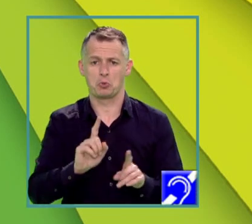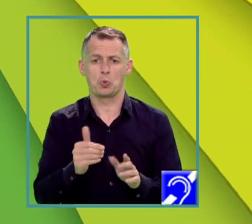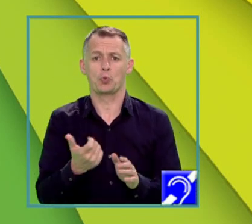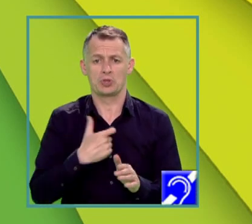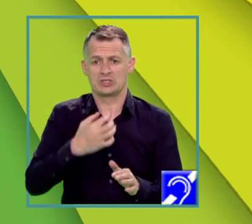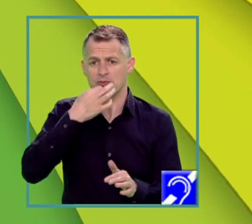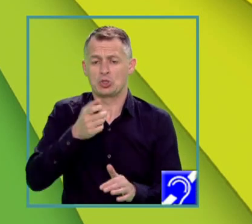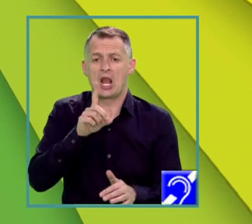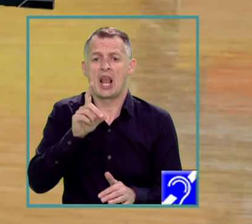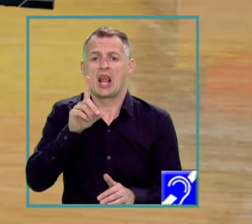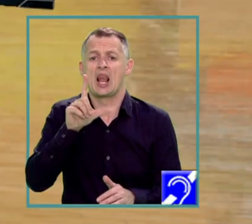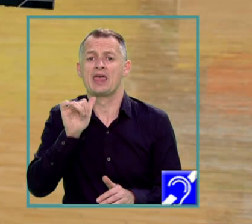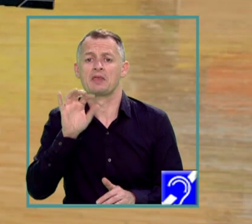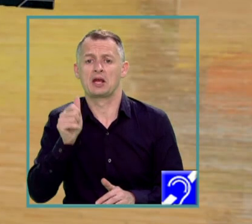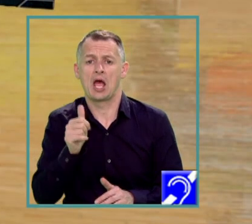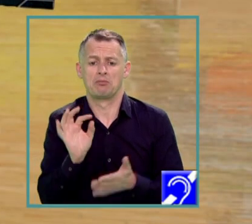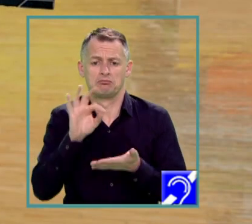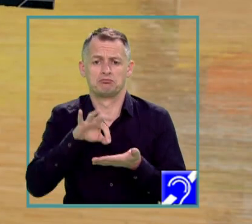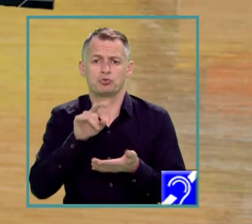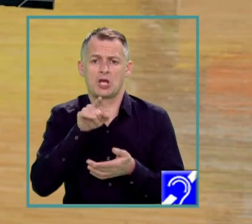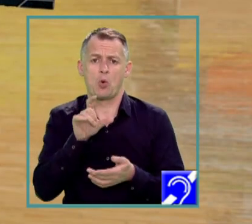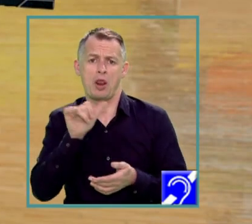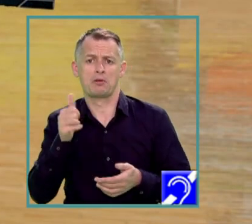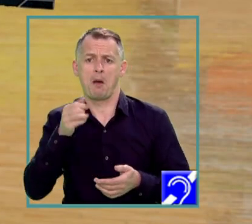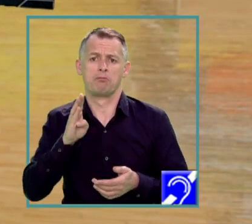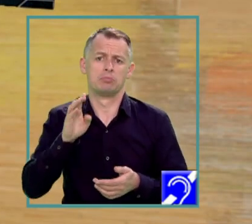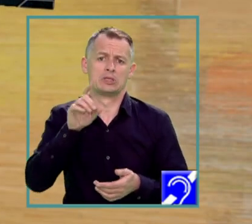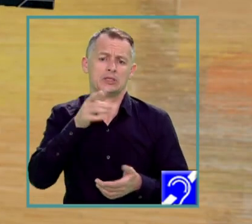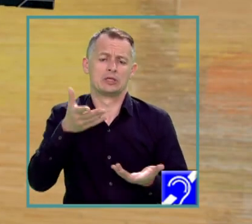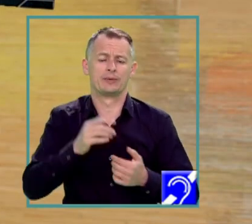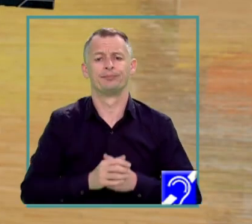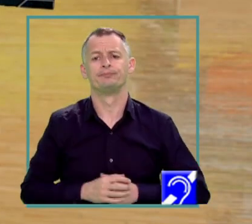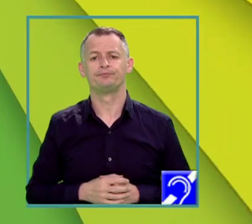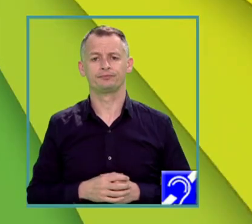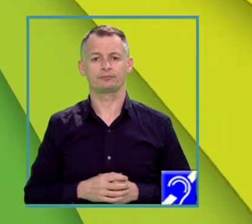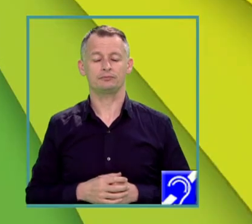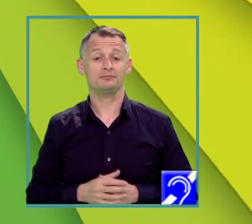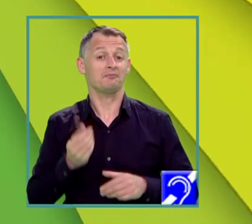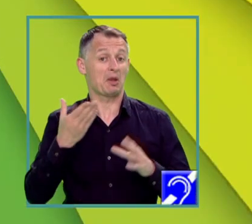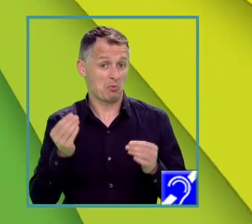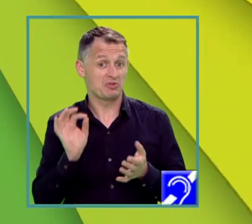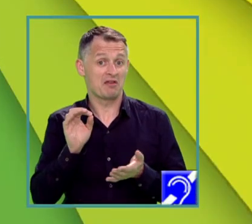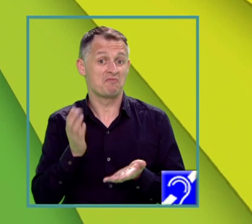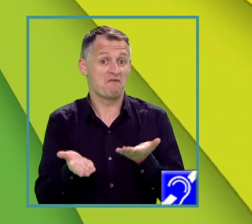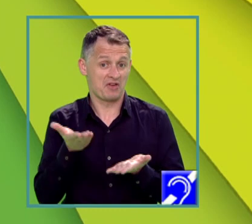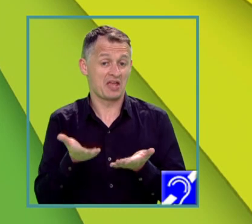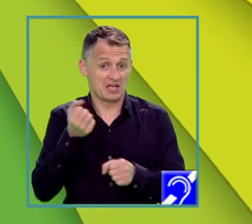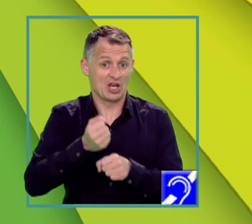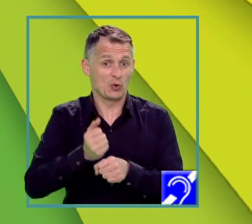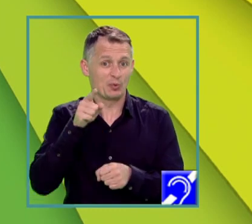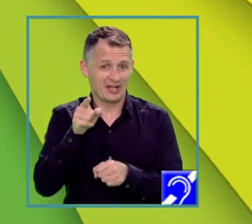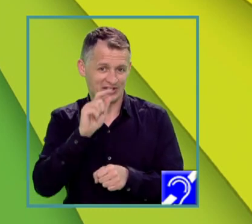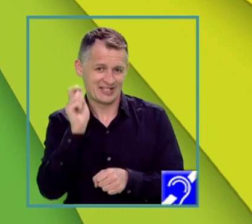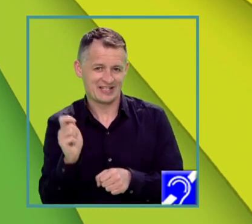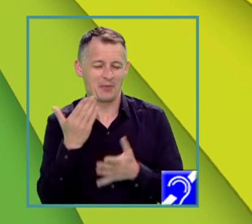literele care le denumesc vă propune Așadar Mai multe variante de lucru pentru aceste State în